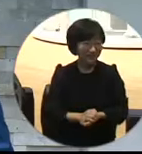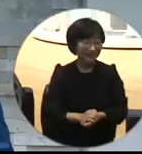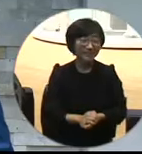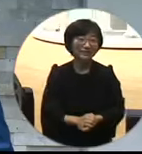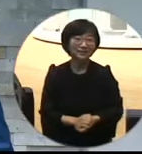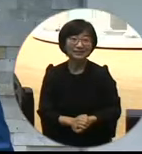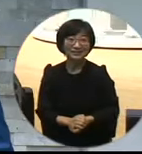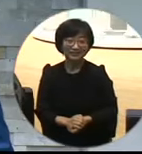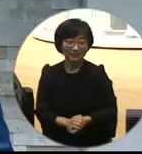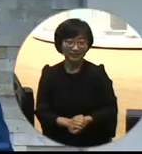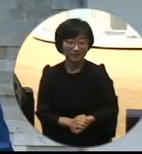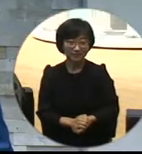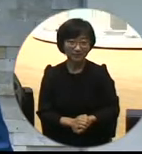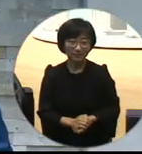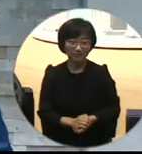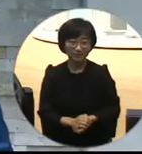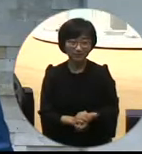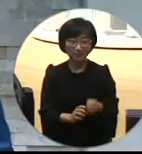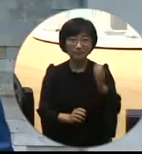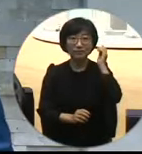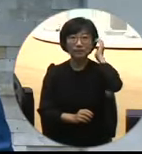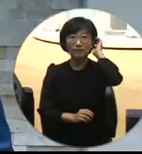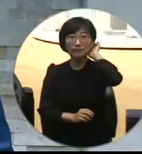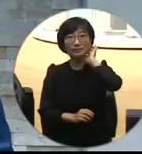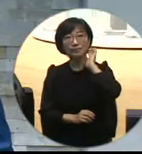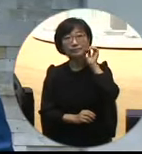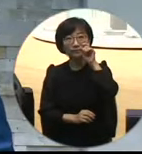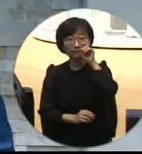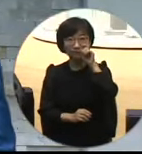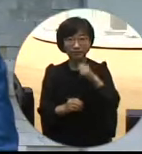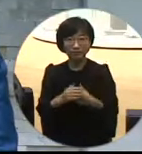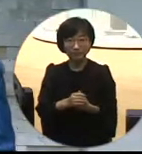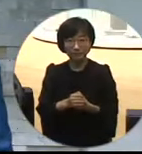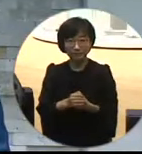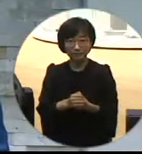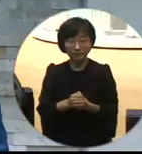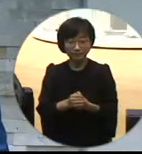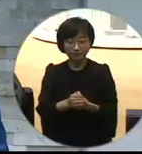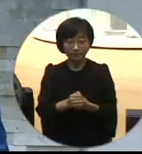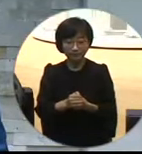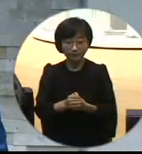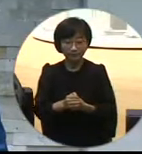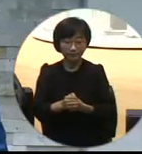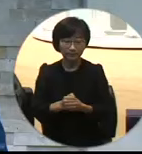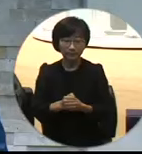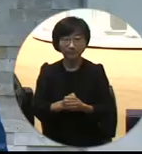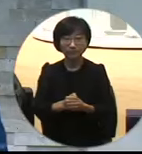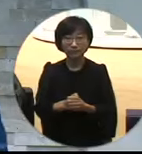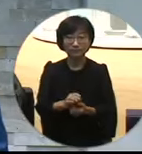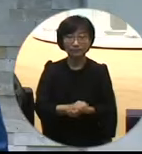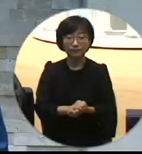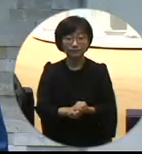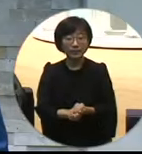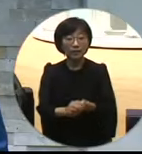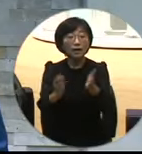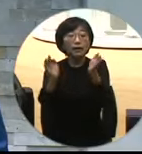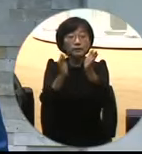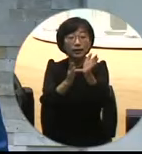예수님께서 안식이 있게 한 장 본인이다. 예수 안에서만이 참 안식이